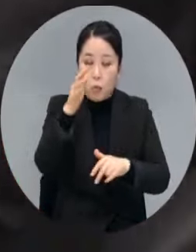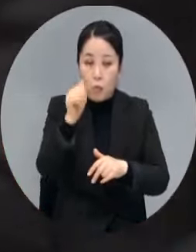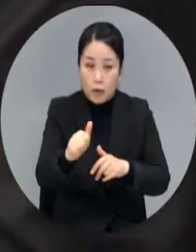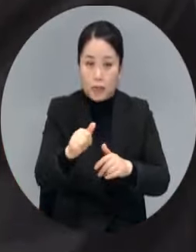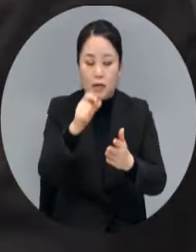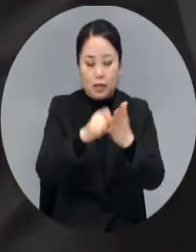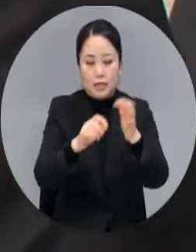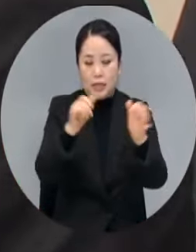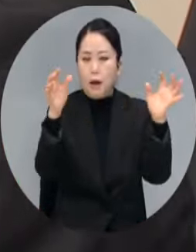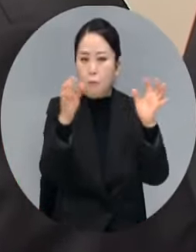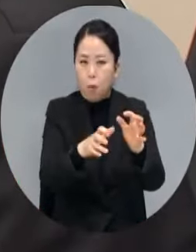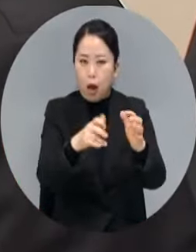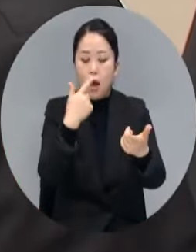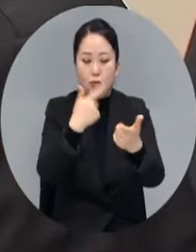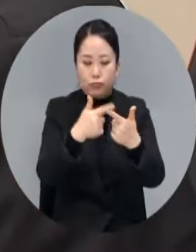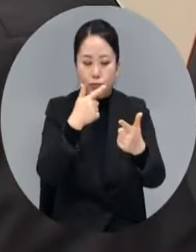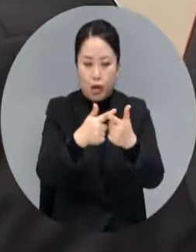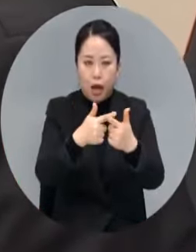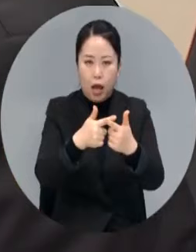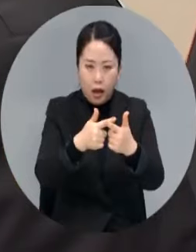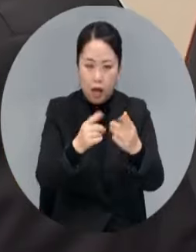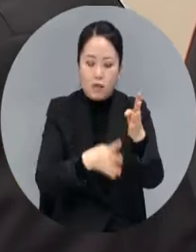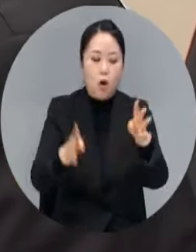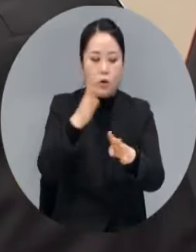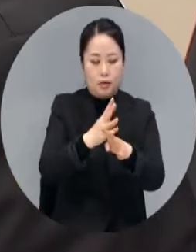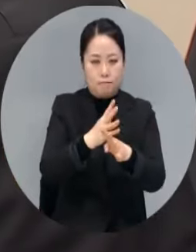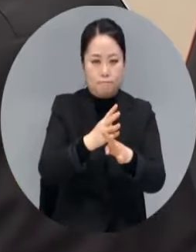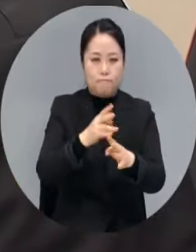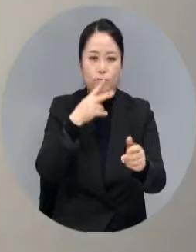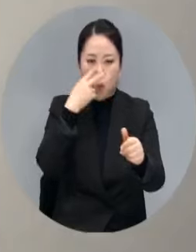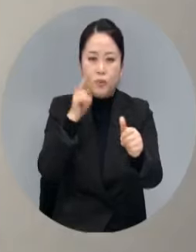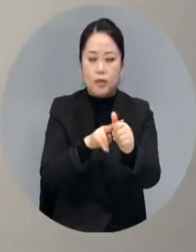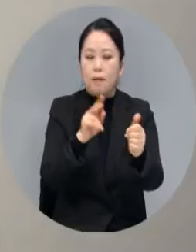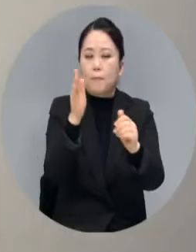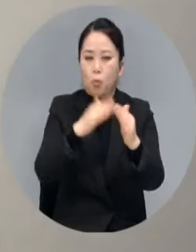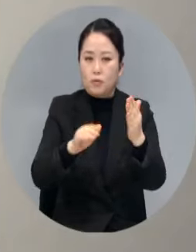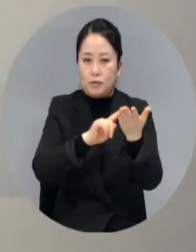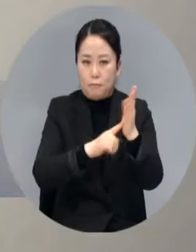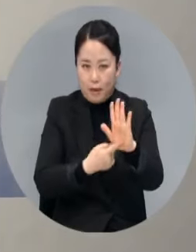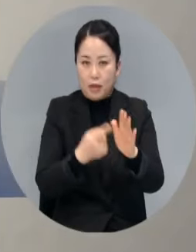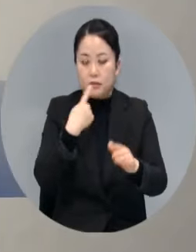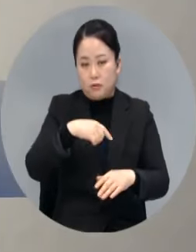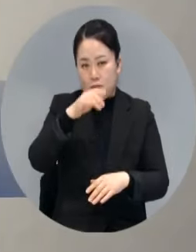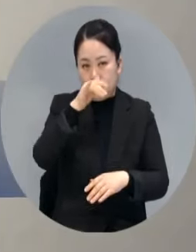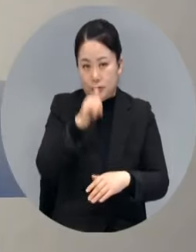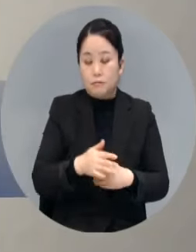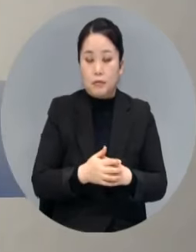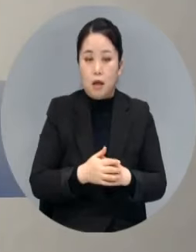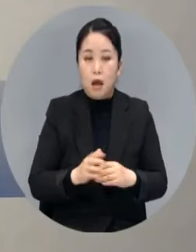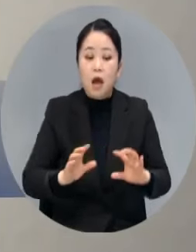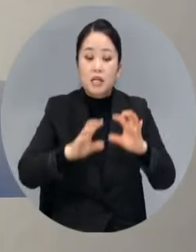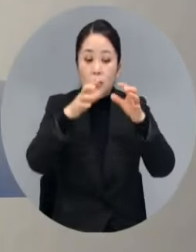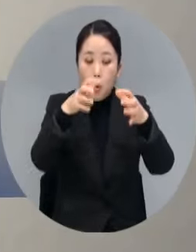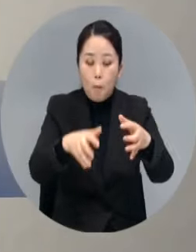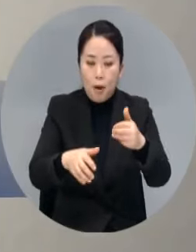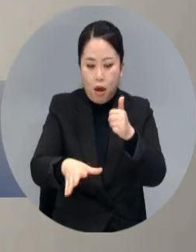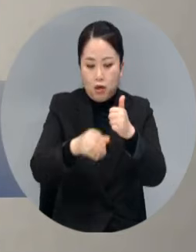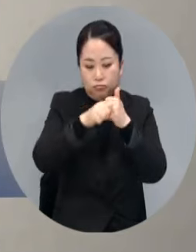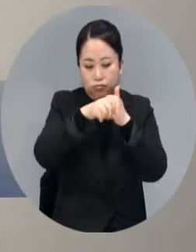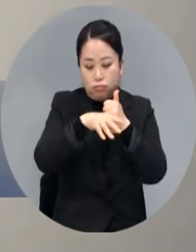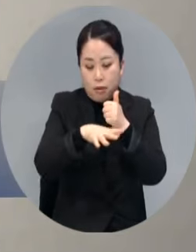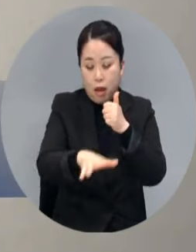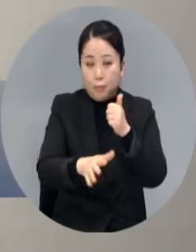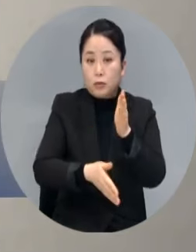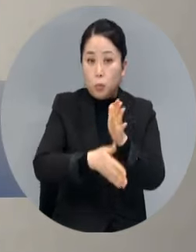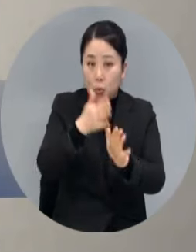부산 상임회장 연임 도전을 공식 발표했었습니다. 글로벌 또 허브도시